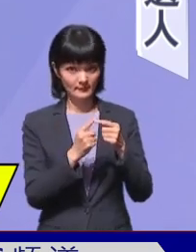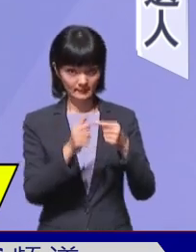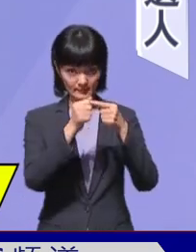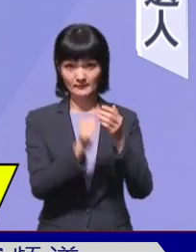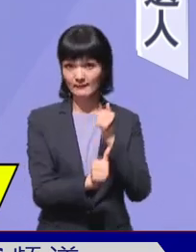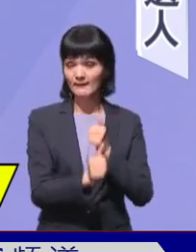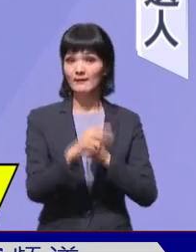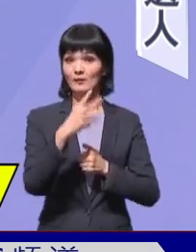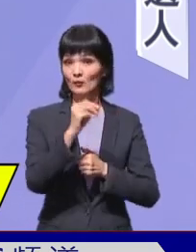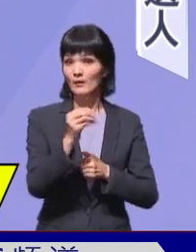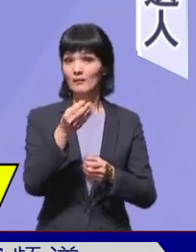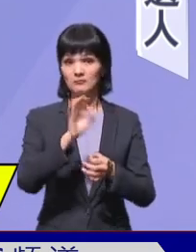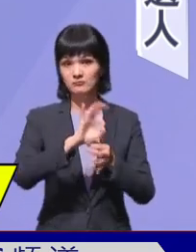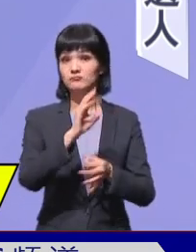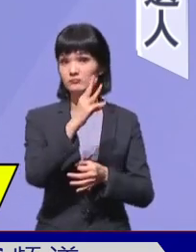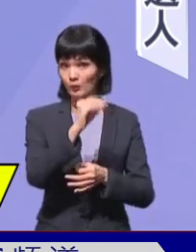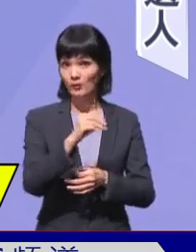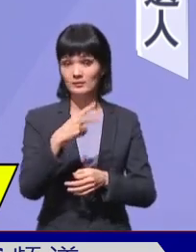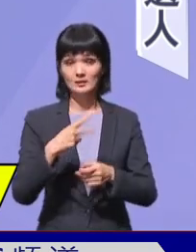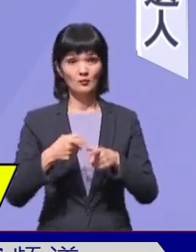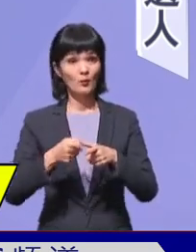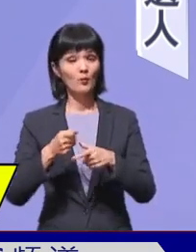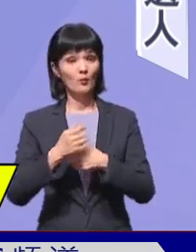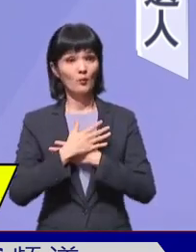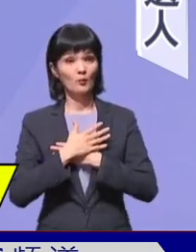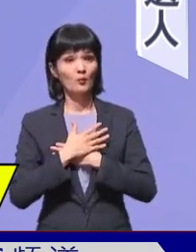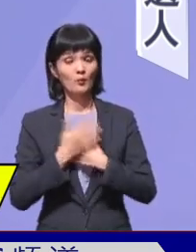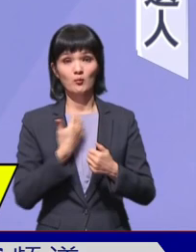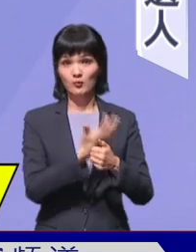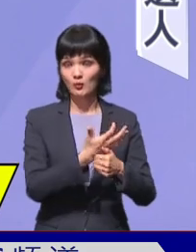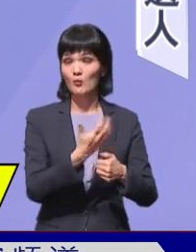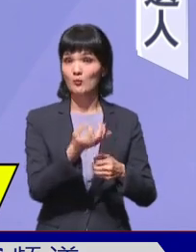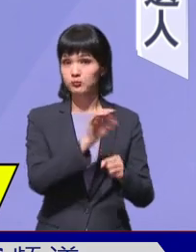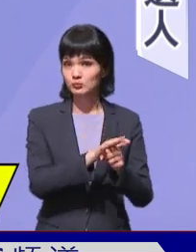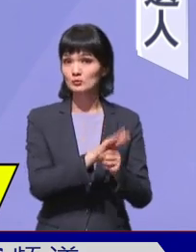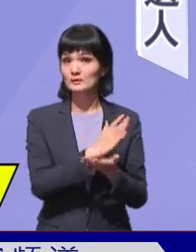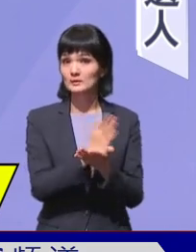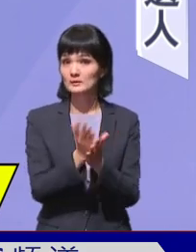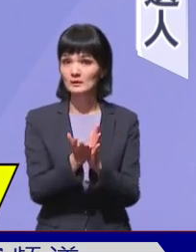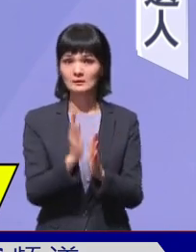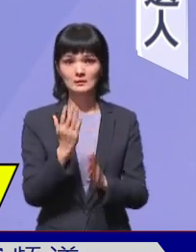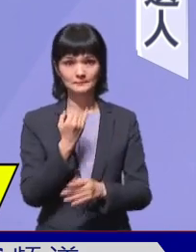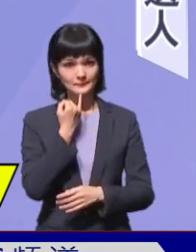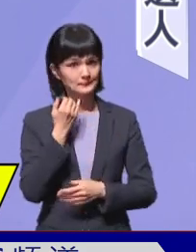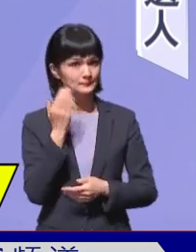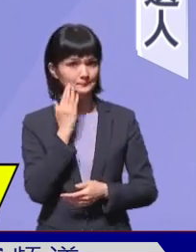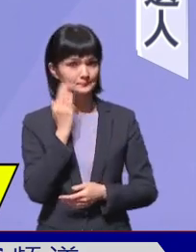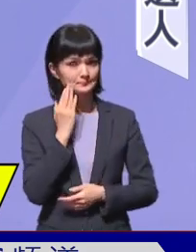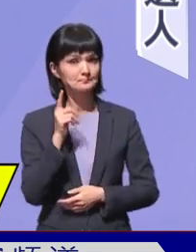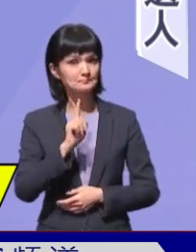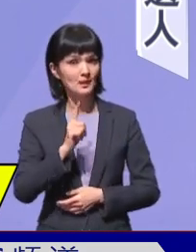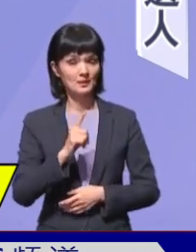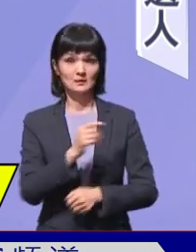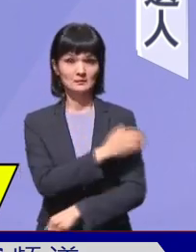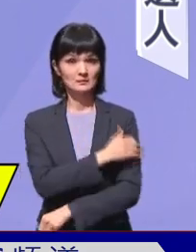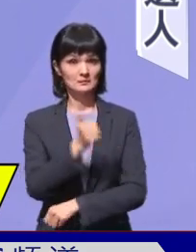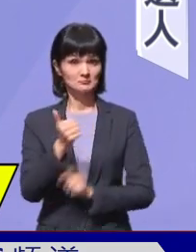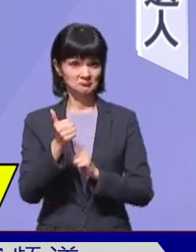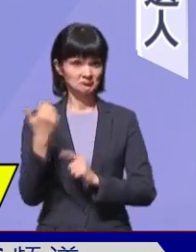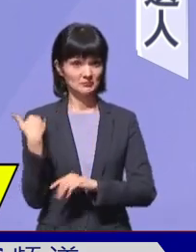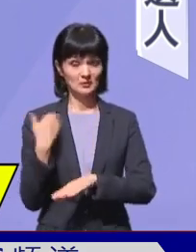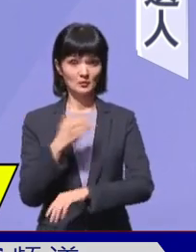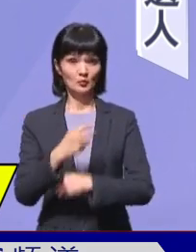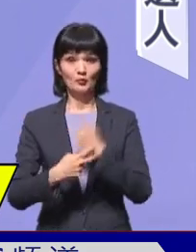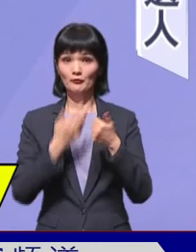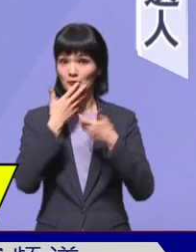40000，幼托、公托、市府金额补助增加等等。但很遗憾，陈忠先生，您在担任卫福部长任